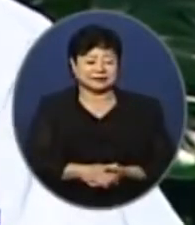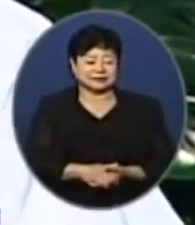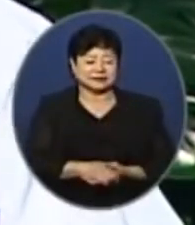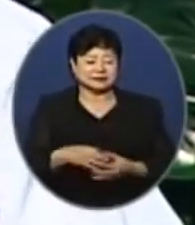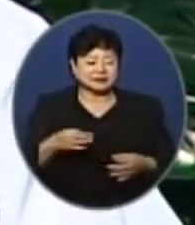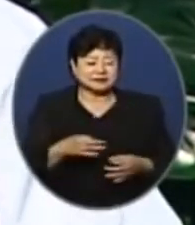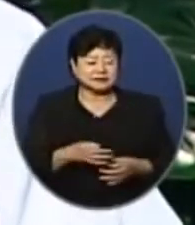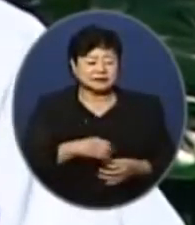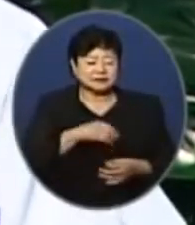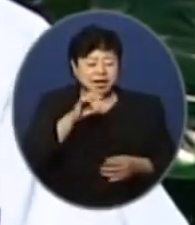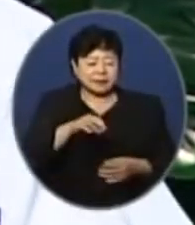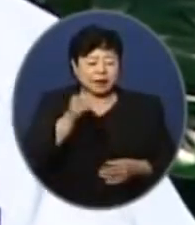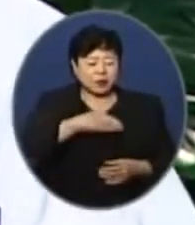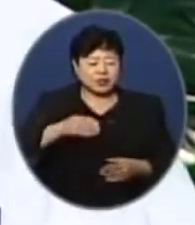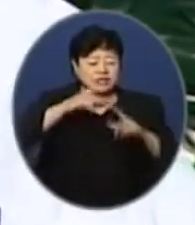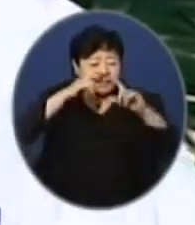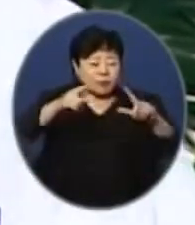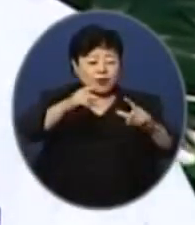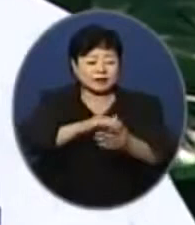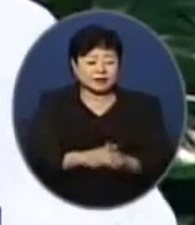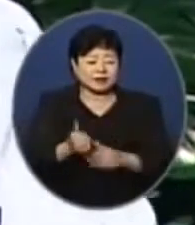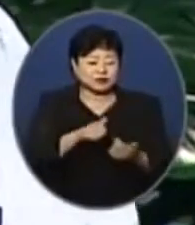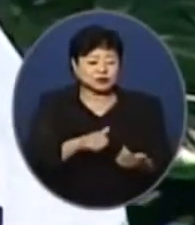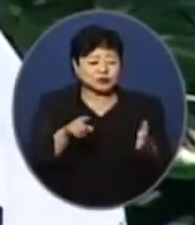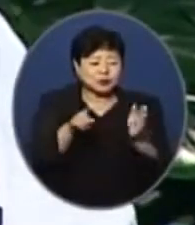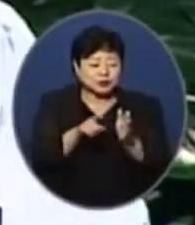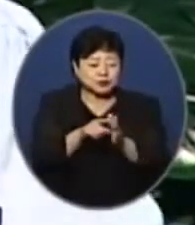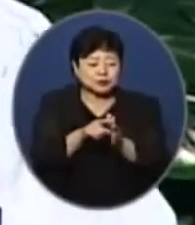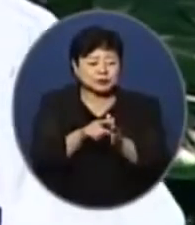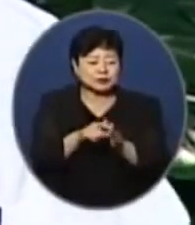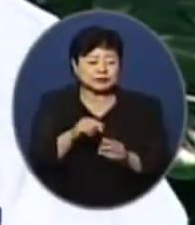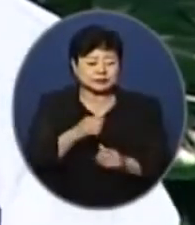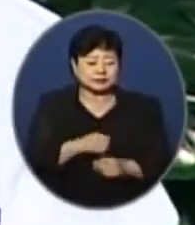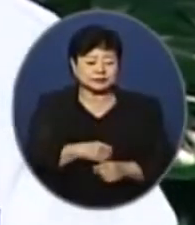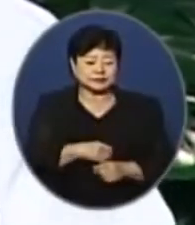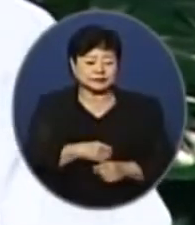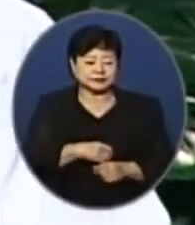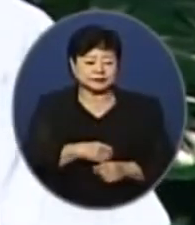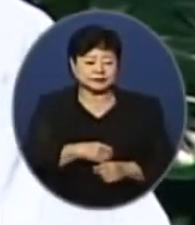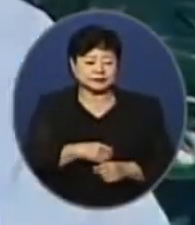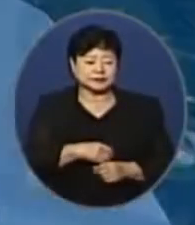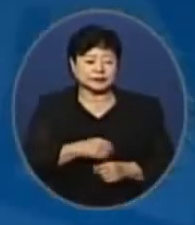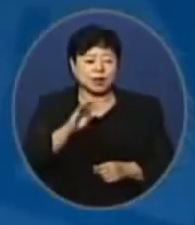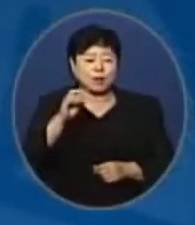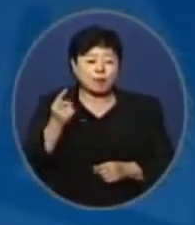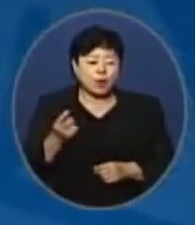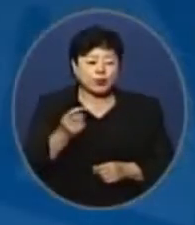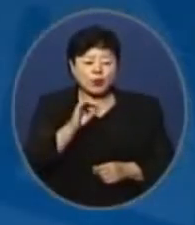불의 앞에 공의를 선포해야 되는 것입니다. 죽음을 두려워하지 않고 낯에 맞섰던 본 회포 목사님